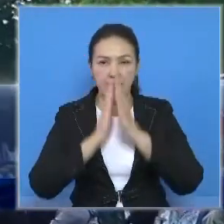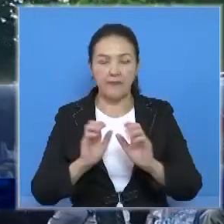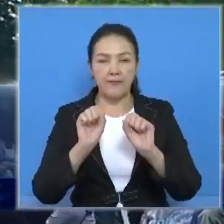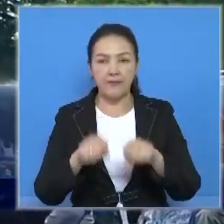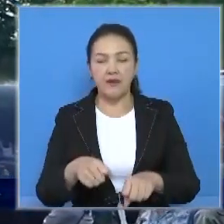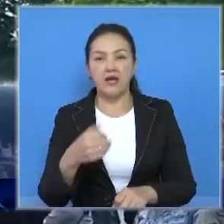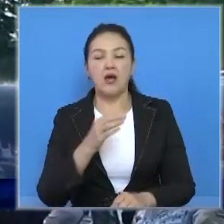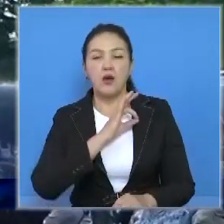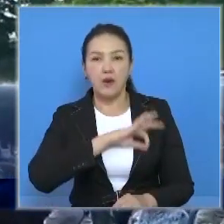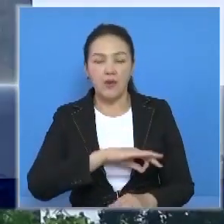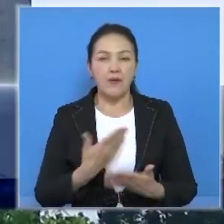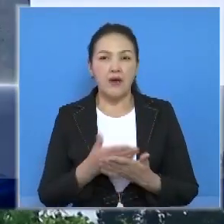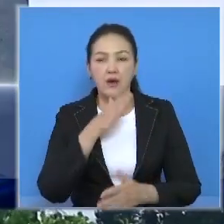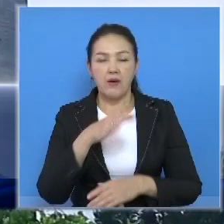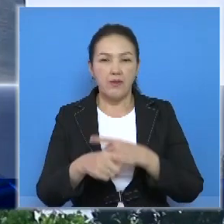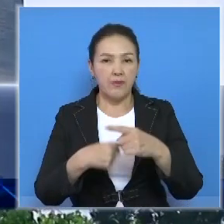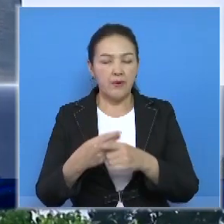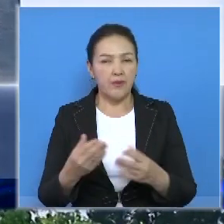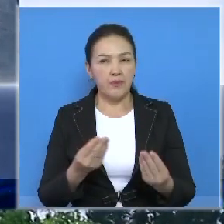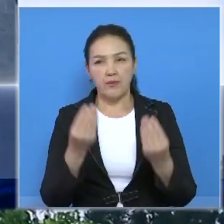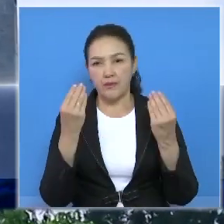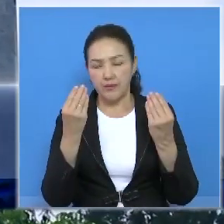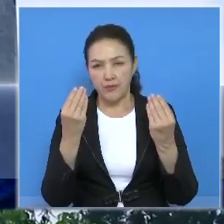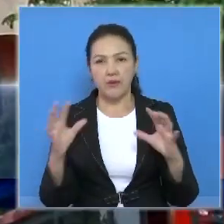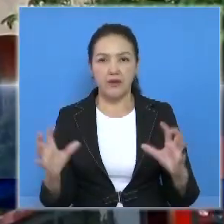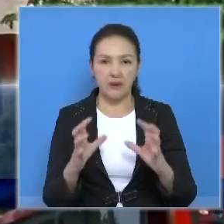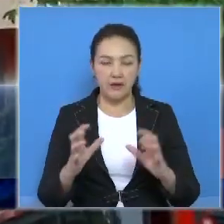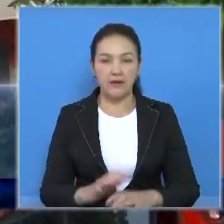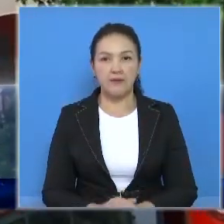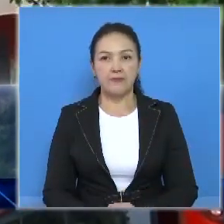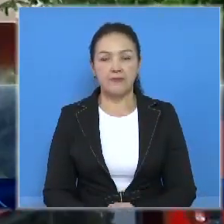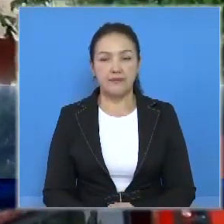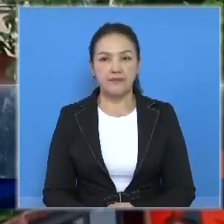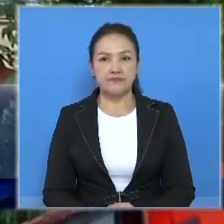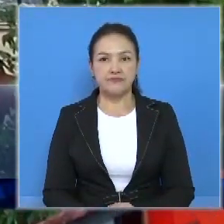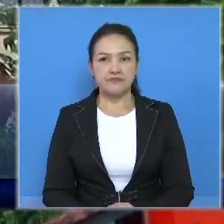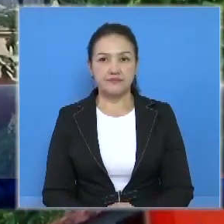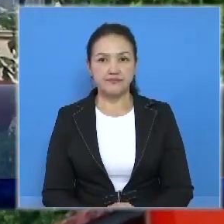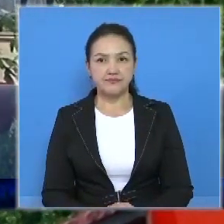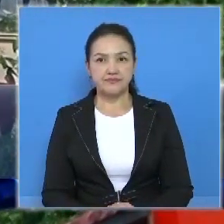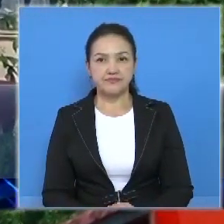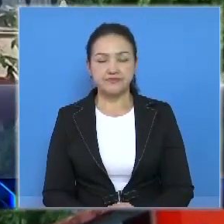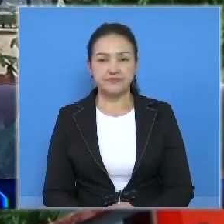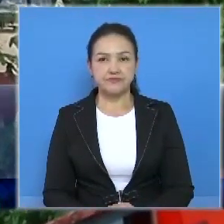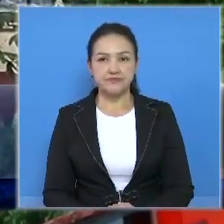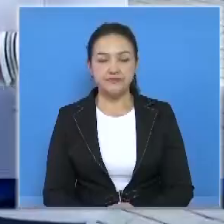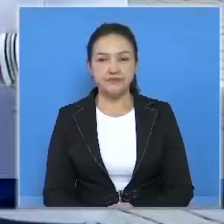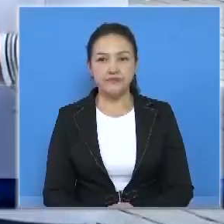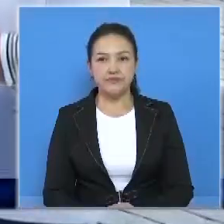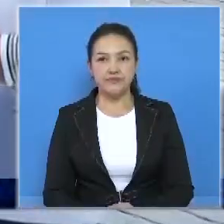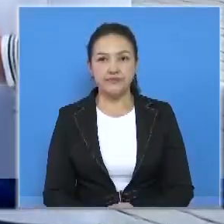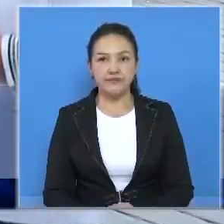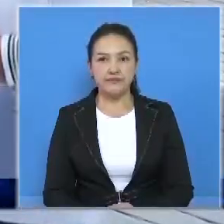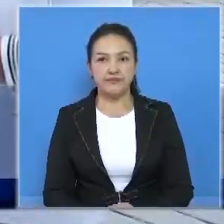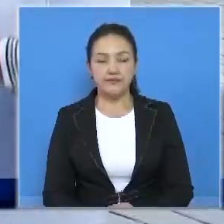берілген мешіт қанша жылы өтсе де сынын бермей сол күйінде сақталған. Иностранцы ее называют «Голубой мечеть». Внутри